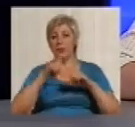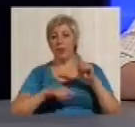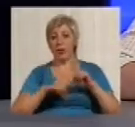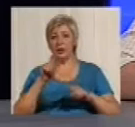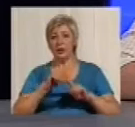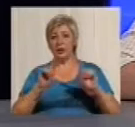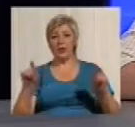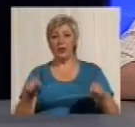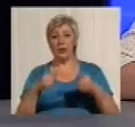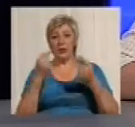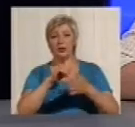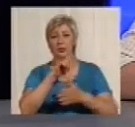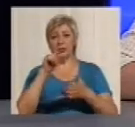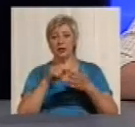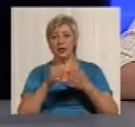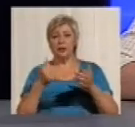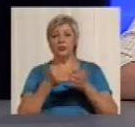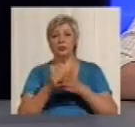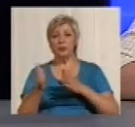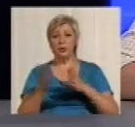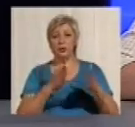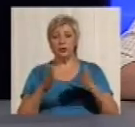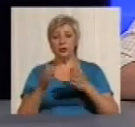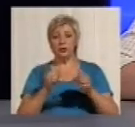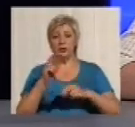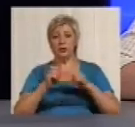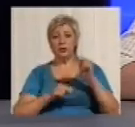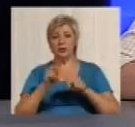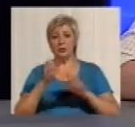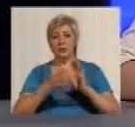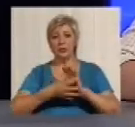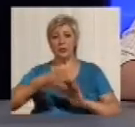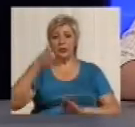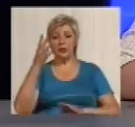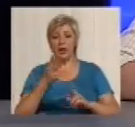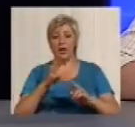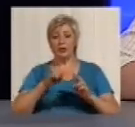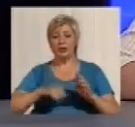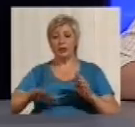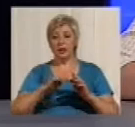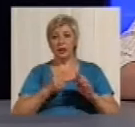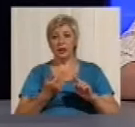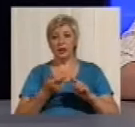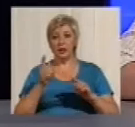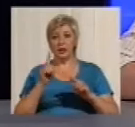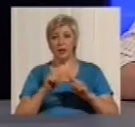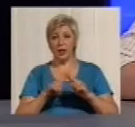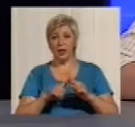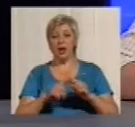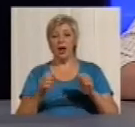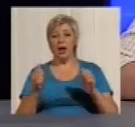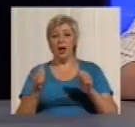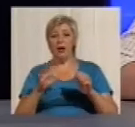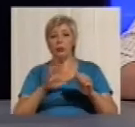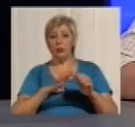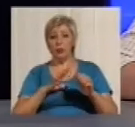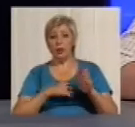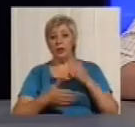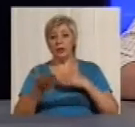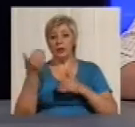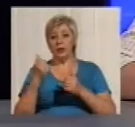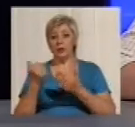підготовки до будівництва багатоповерхівки на ділянці поруч, яка раніше була територією цього навчального